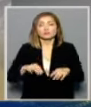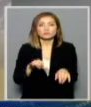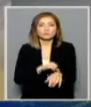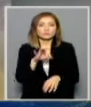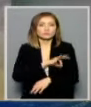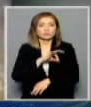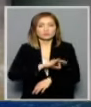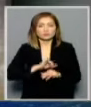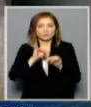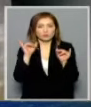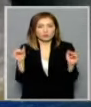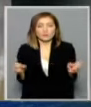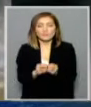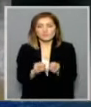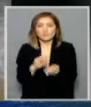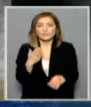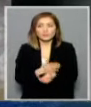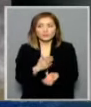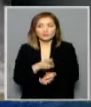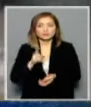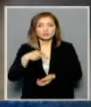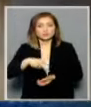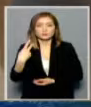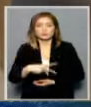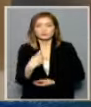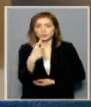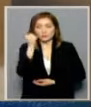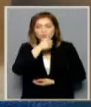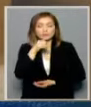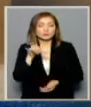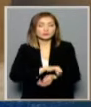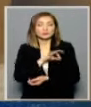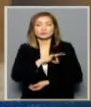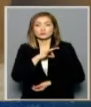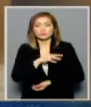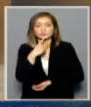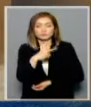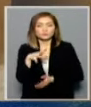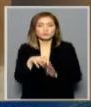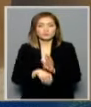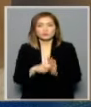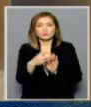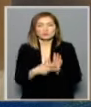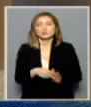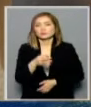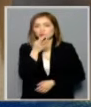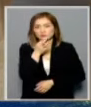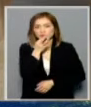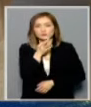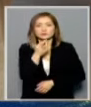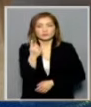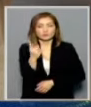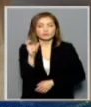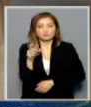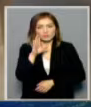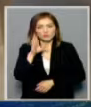түрін қолданатындар көбеймесе азаймай тұр. Тіпті 2021 жылы есірткі тұтынушылардың арасында кәмелеттік жасқа толмаған бір жас